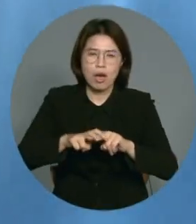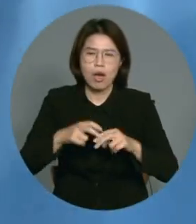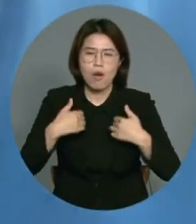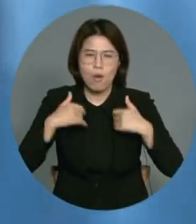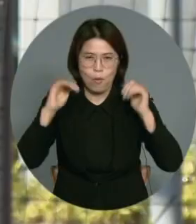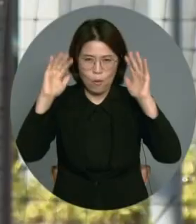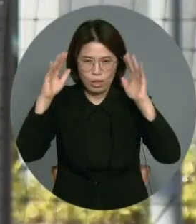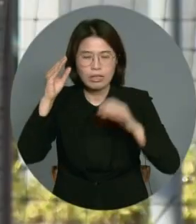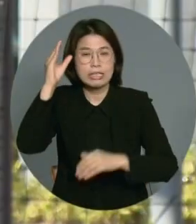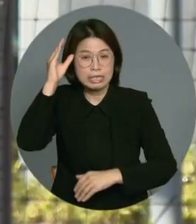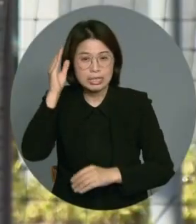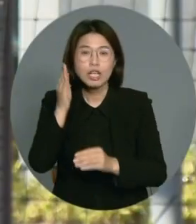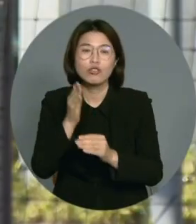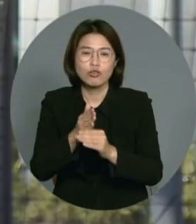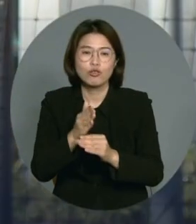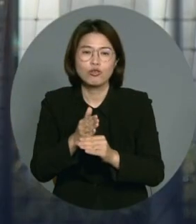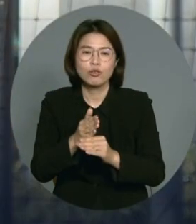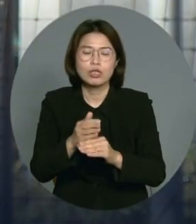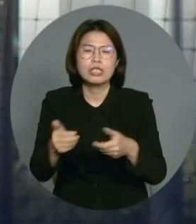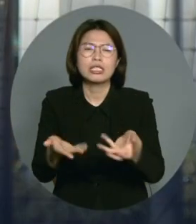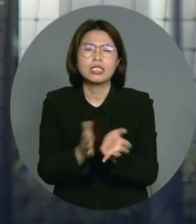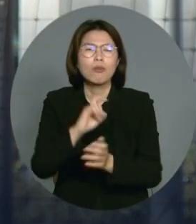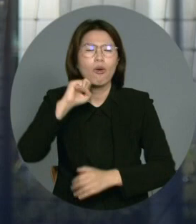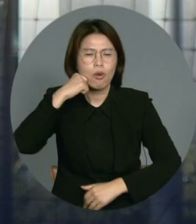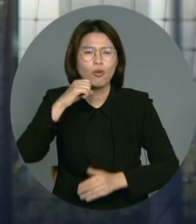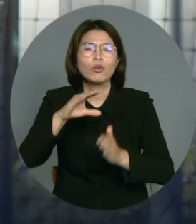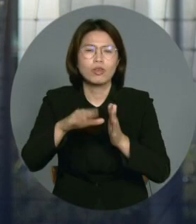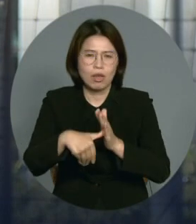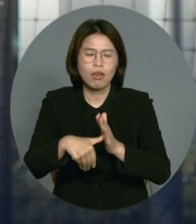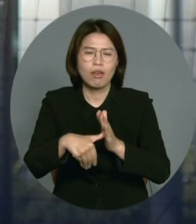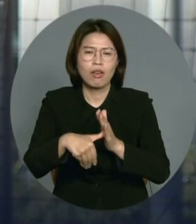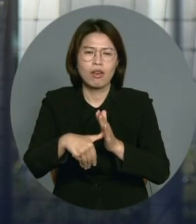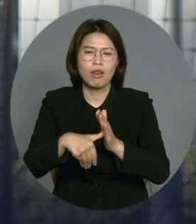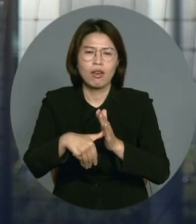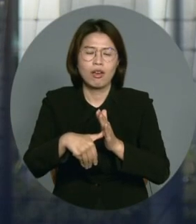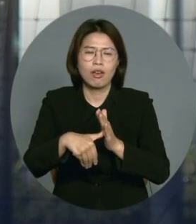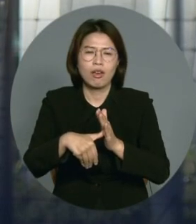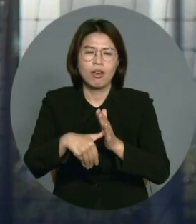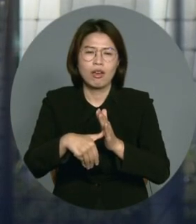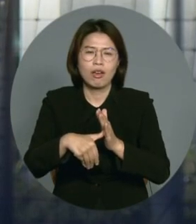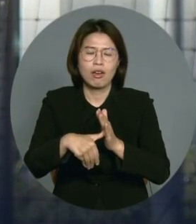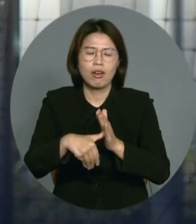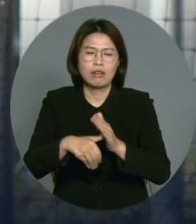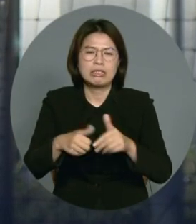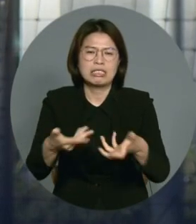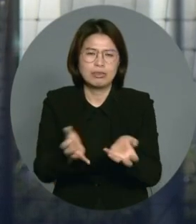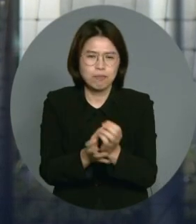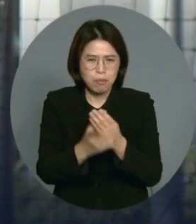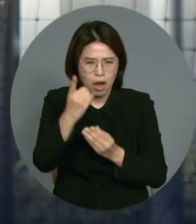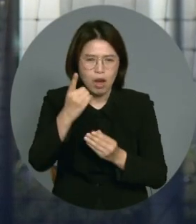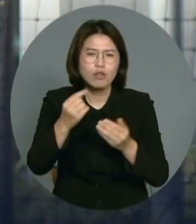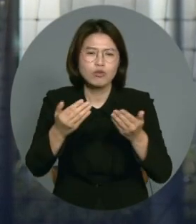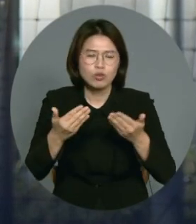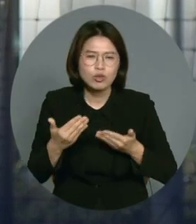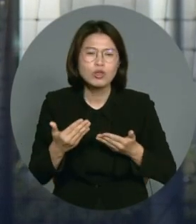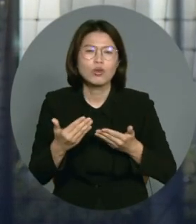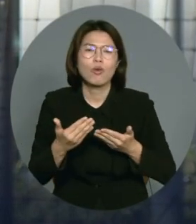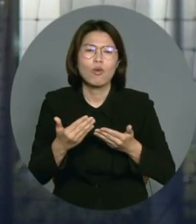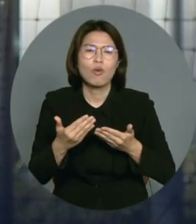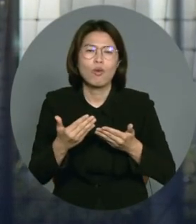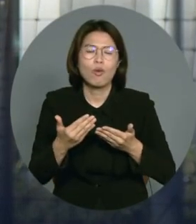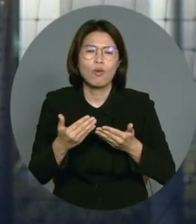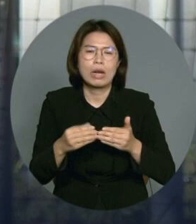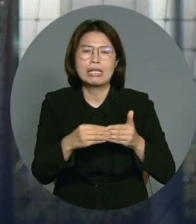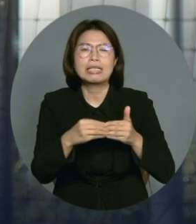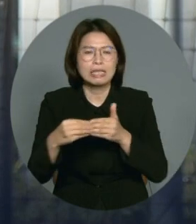않습니다. 팀이 굉장히 어려운 시기에 또 팀을 하나로 모아주시고 팀을 하나가 될 수 있게 좀 이렇게